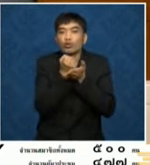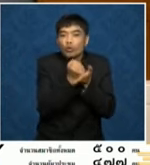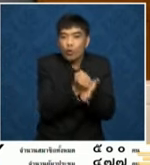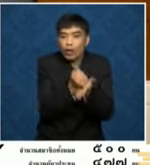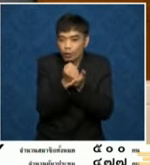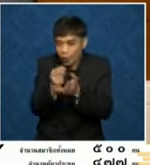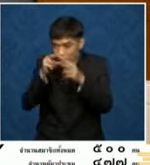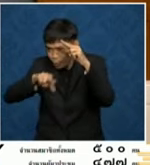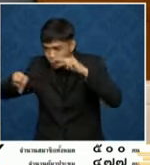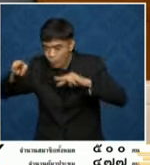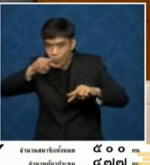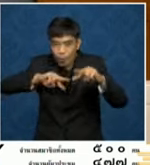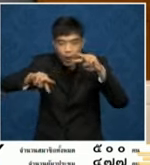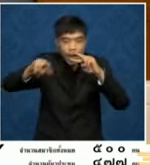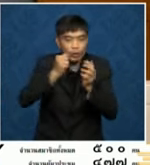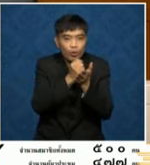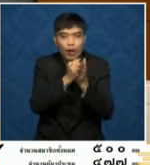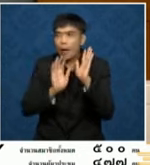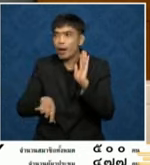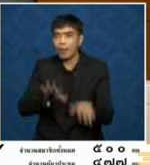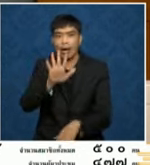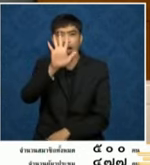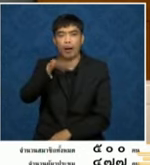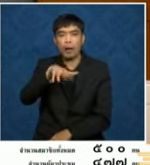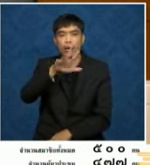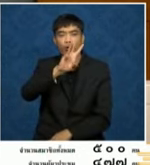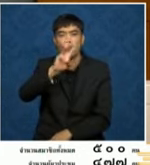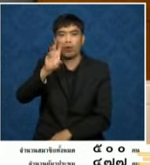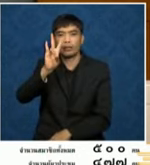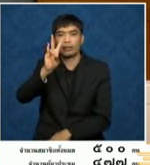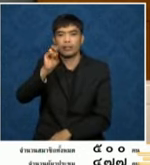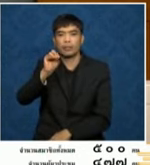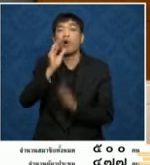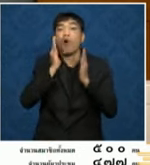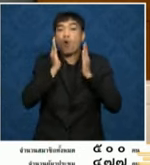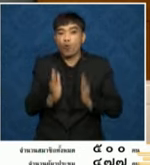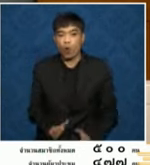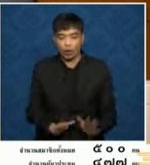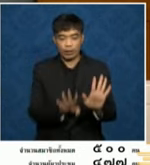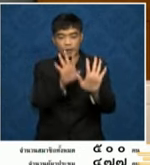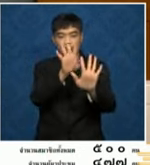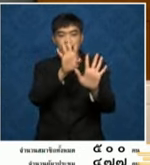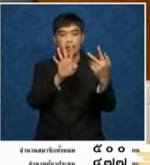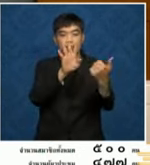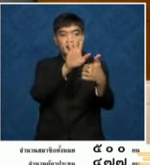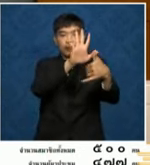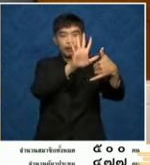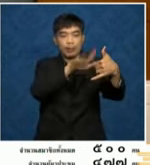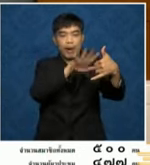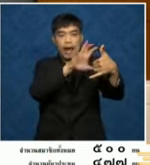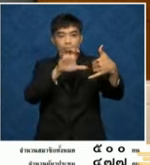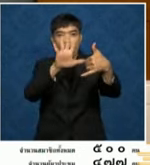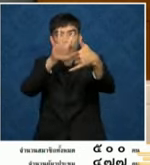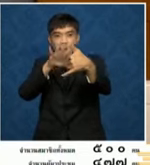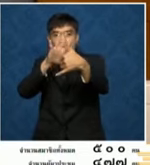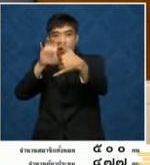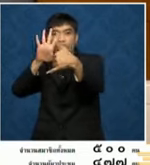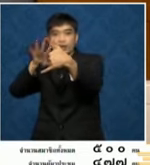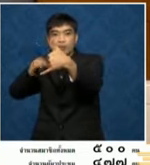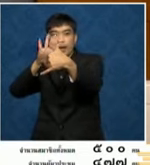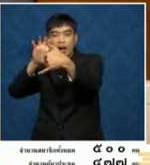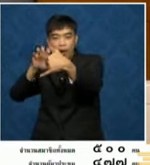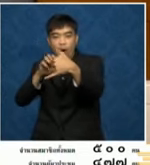จังหวัดชายแดนภาคใต้ทั้งหมดเนี่ยรวมทั้งสิ้น 5,670 รายละ 4,500 บาทต่อคนต่อเดือนรวมทั้งสิ้นเป็นเ